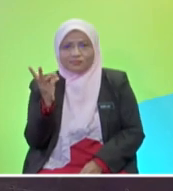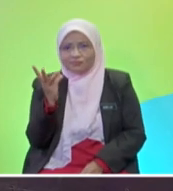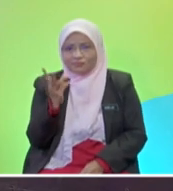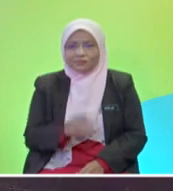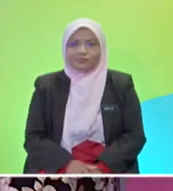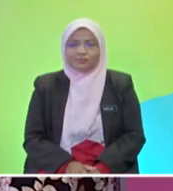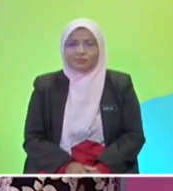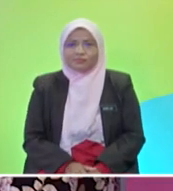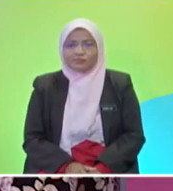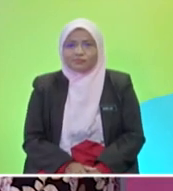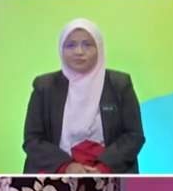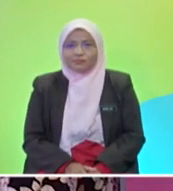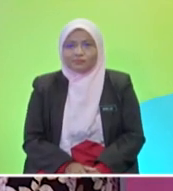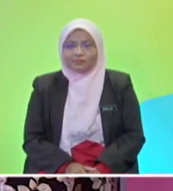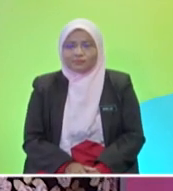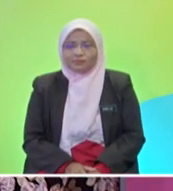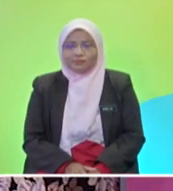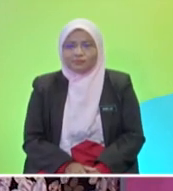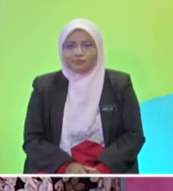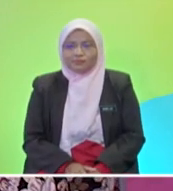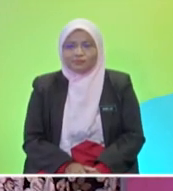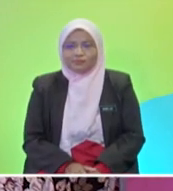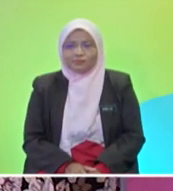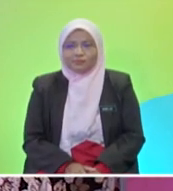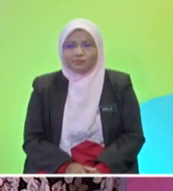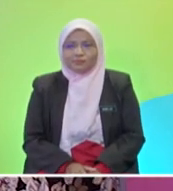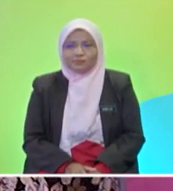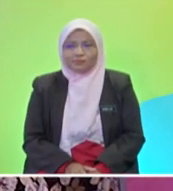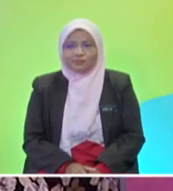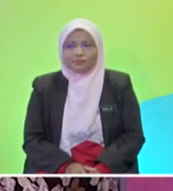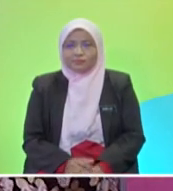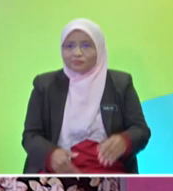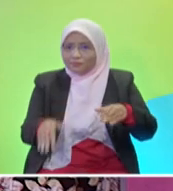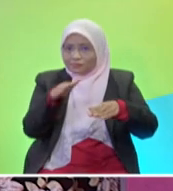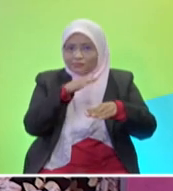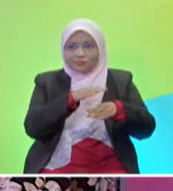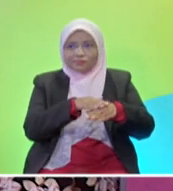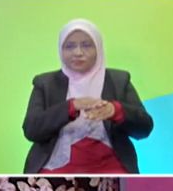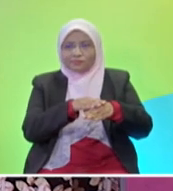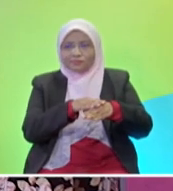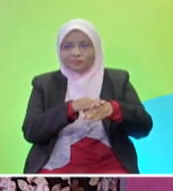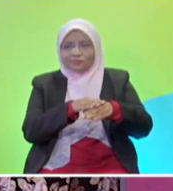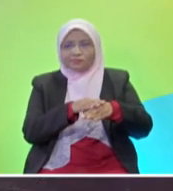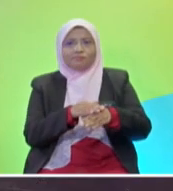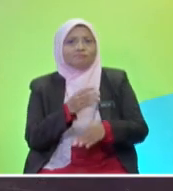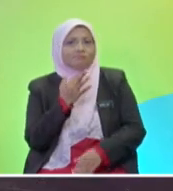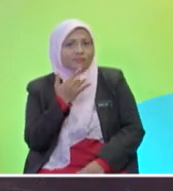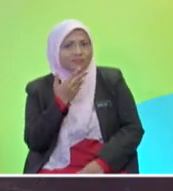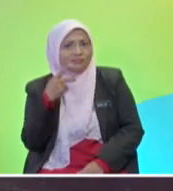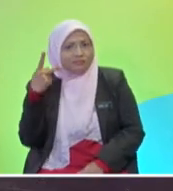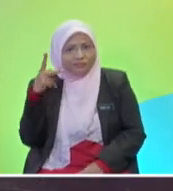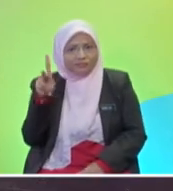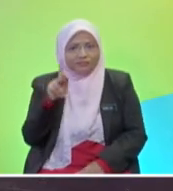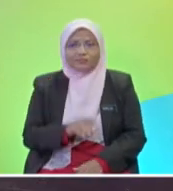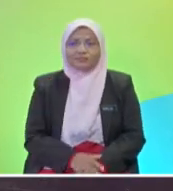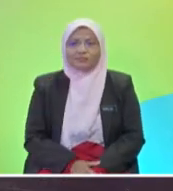dia berada di sebelah betul-betul sebelah Mira. Yang ke atas tu dia adalah yang berwarna kuning. Warna kuning. Kalau